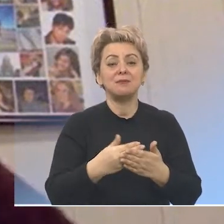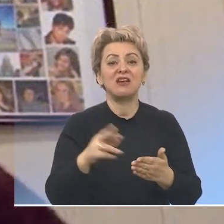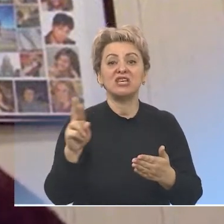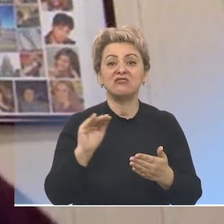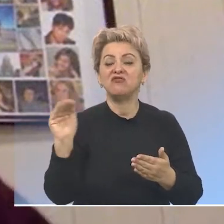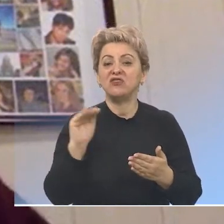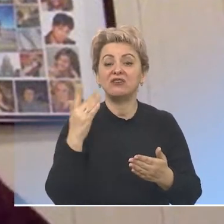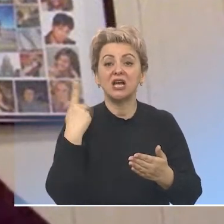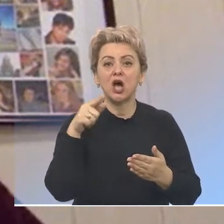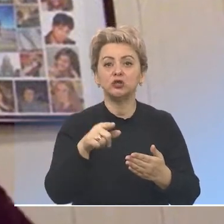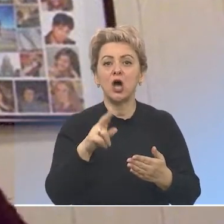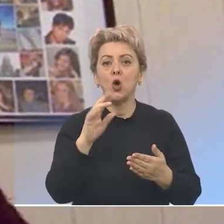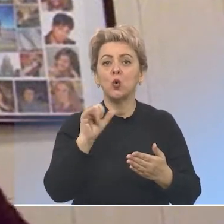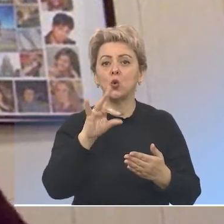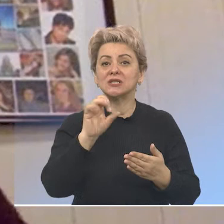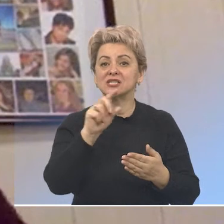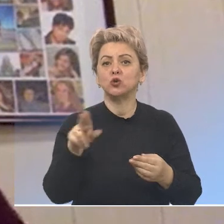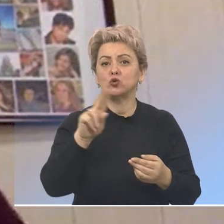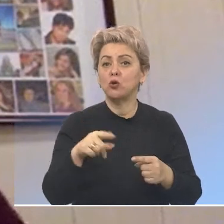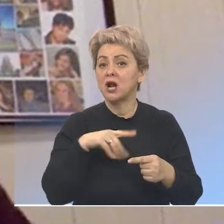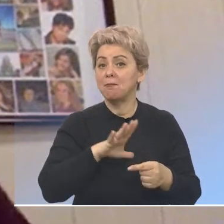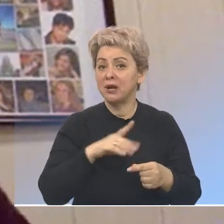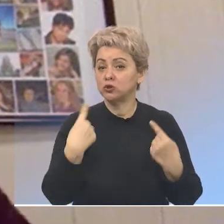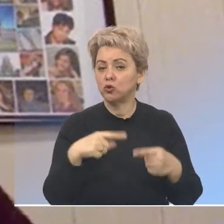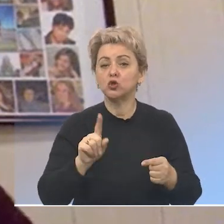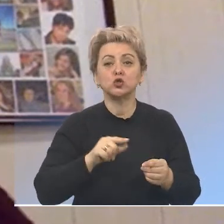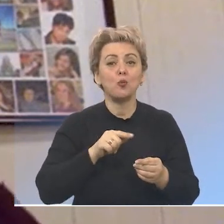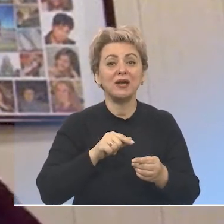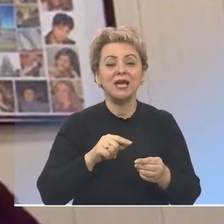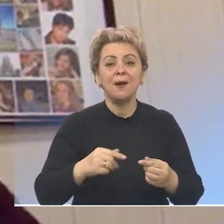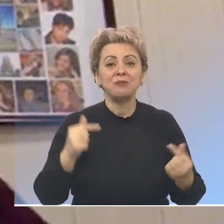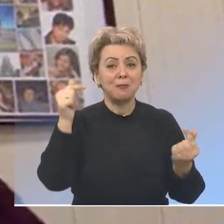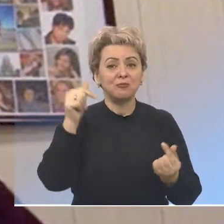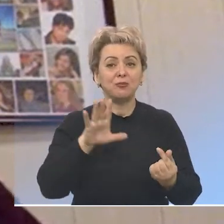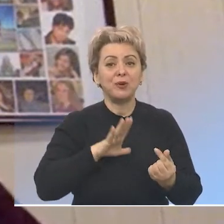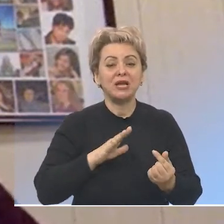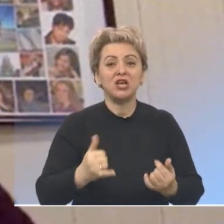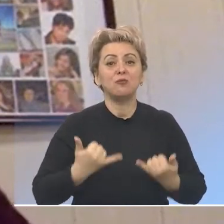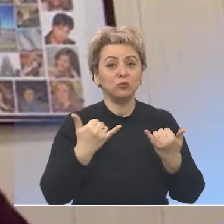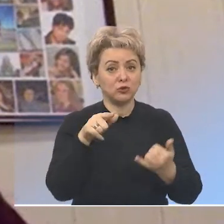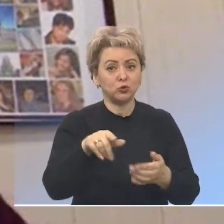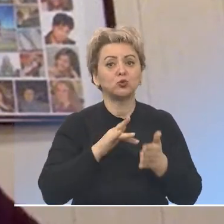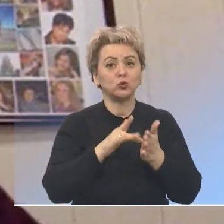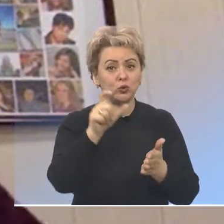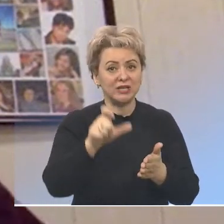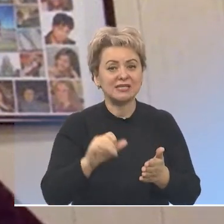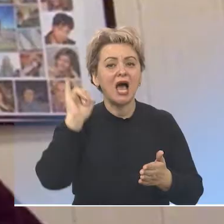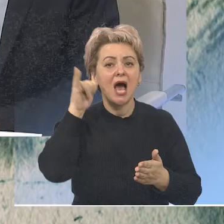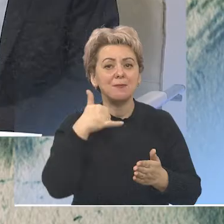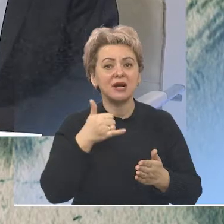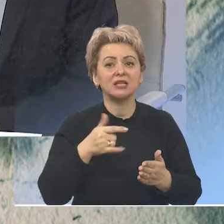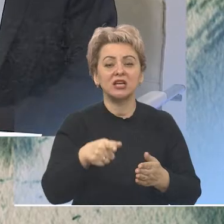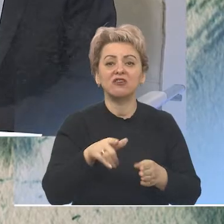бронировали в январе и феврале, когда курс был не такой, как сейчас. И чтобы соблюсти интересы туристов, операторы идут